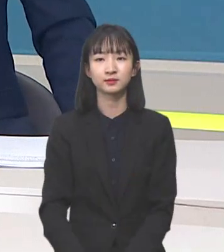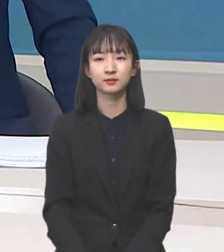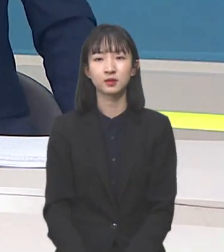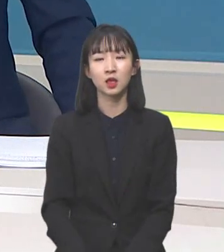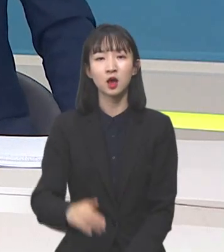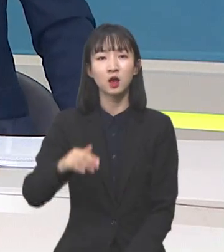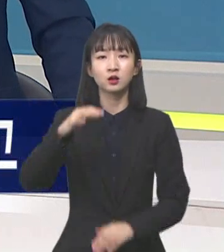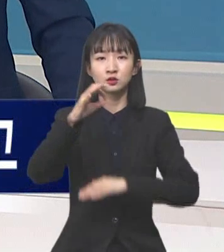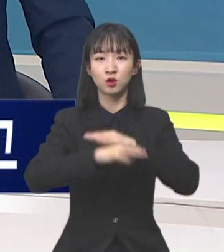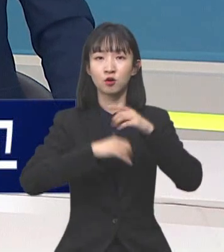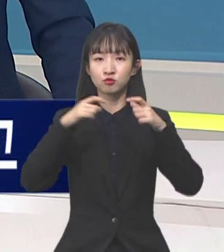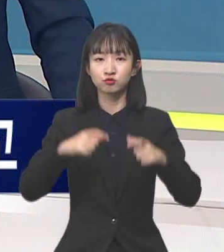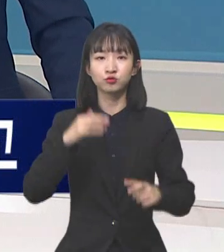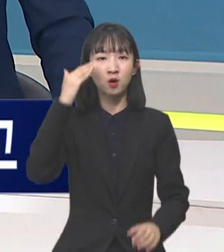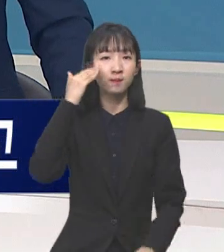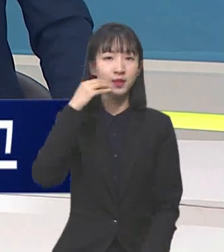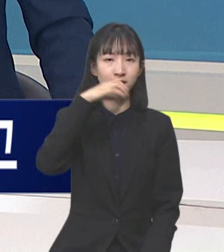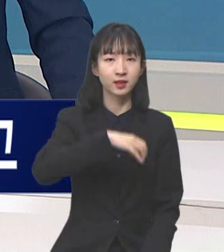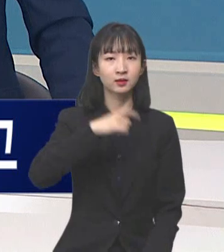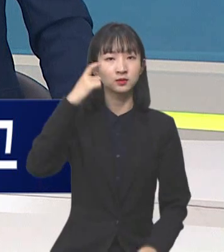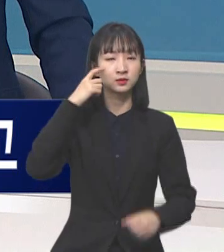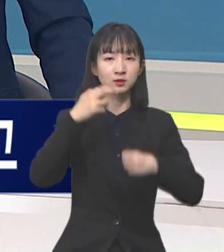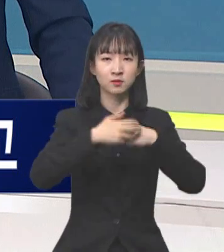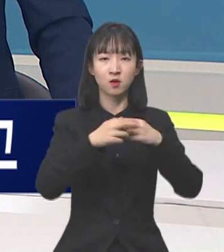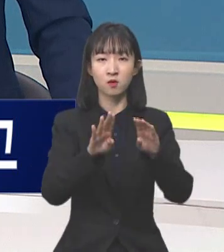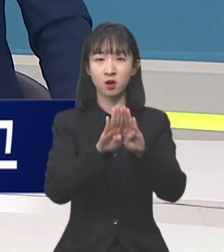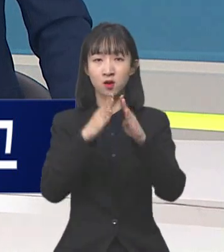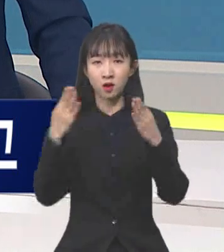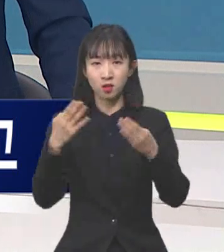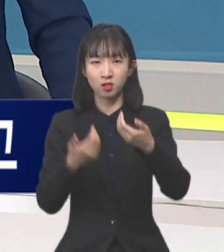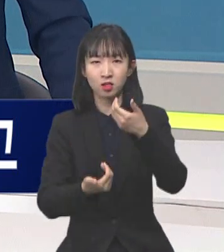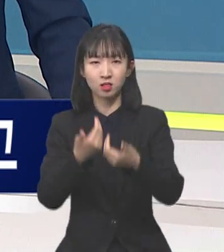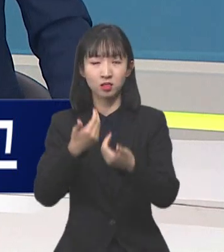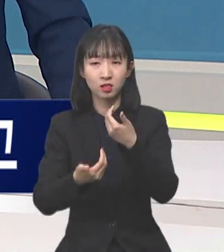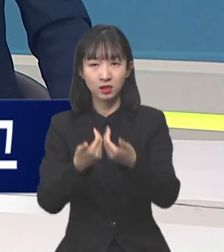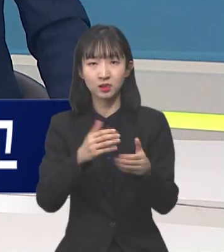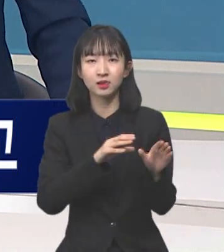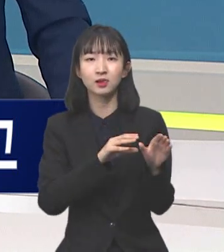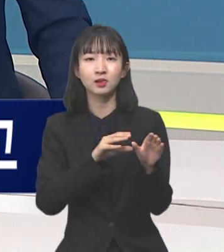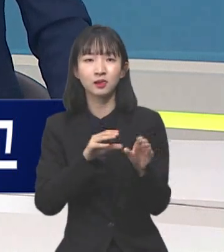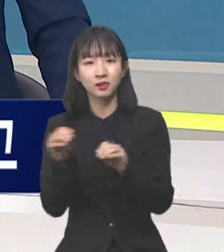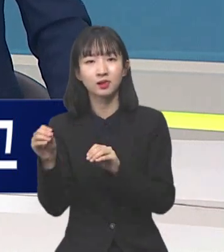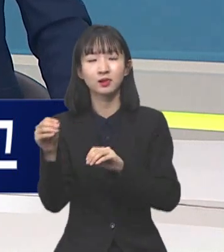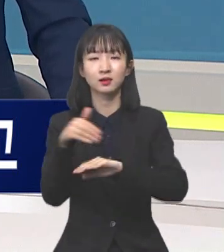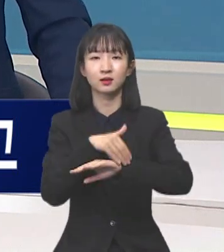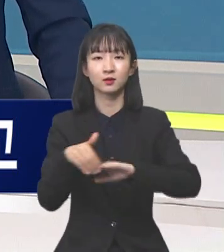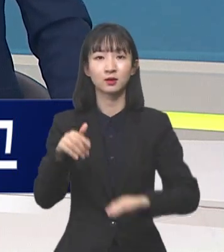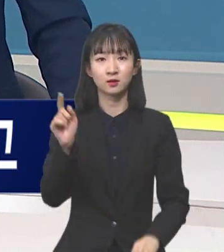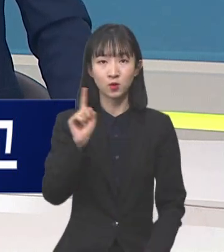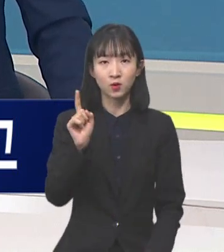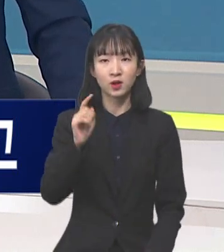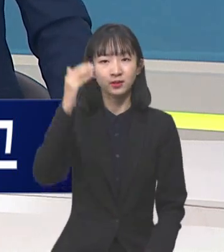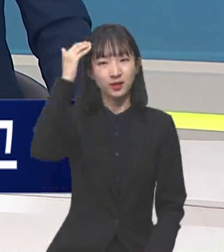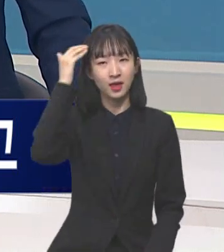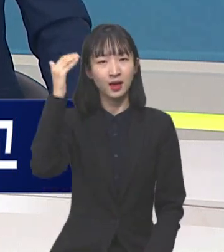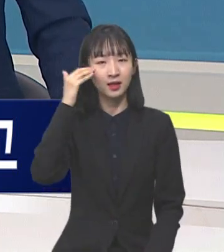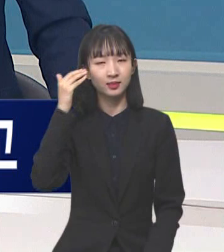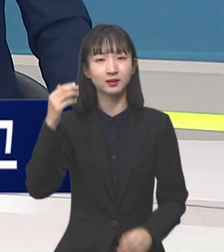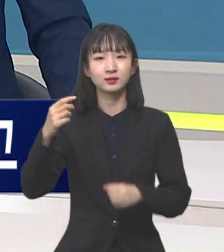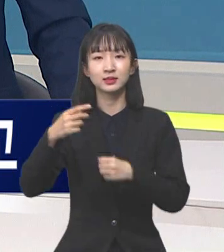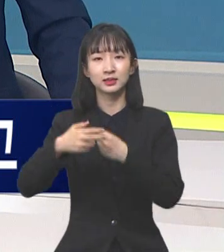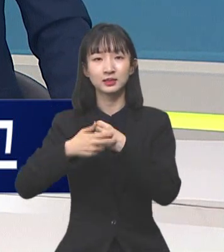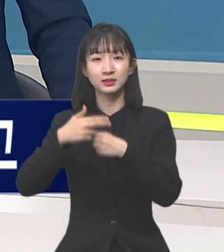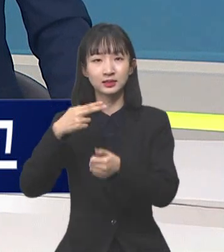서구 검단 지역 의 정신 병원 개원을 둘러싼 갈등이 곳 일단락된 전망입니다 대한의사협회 가서 구청을 상대로 청구한